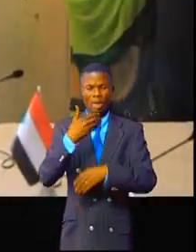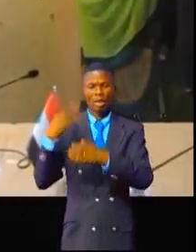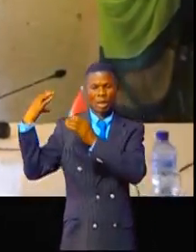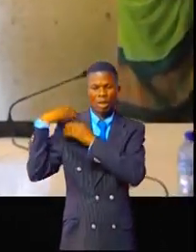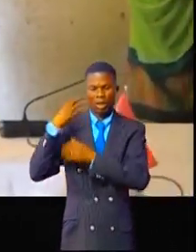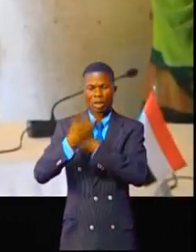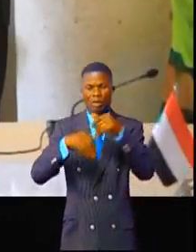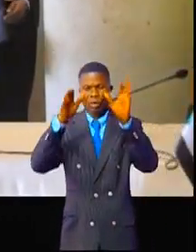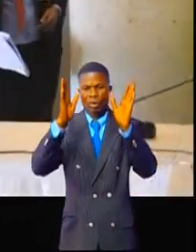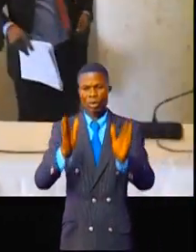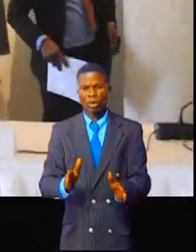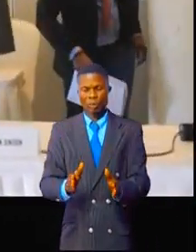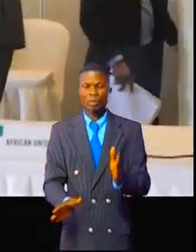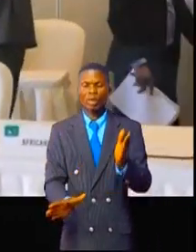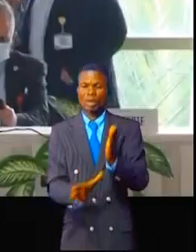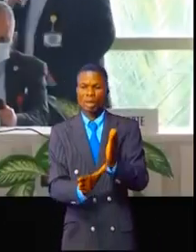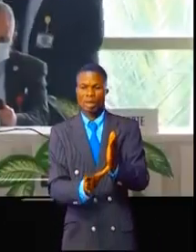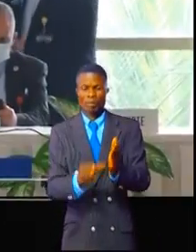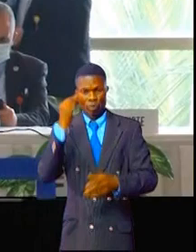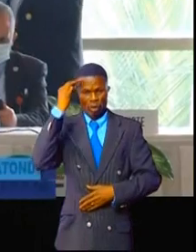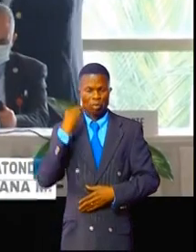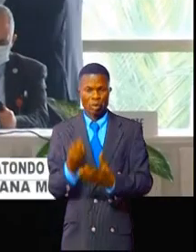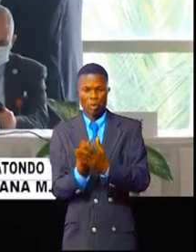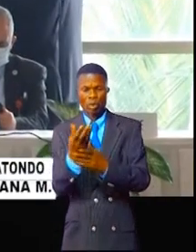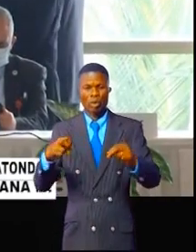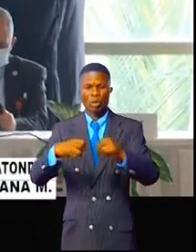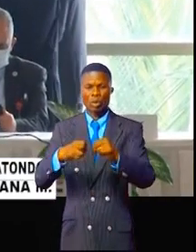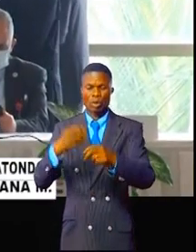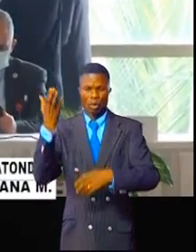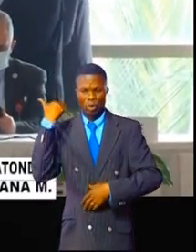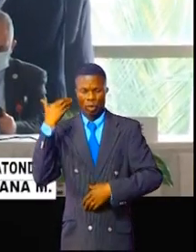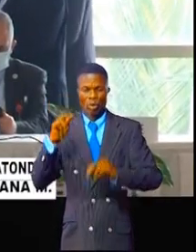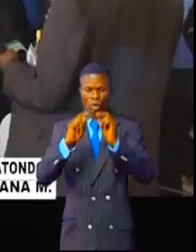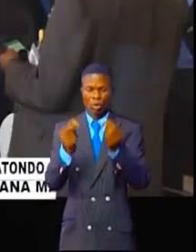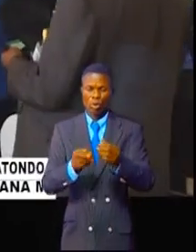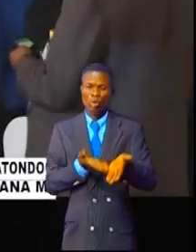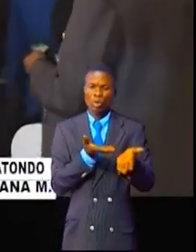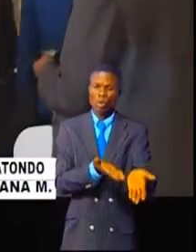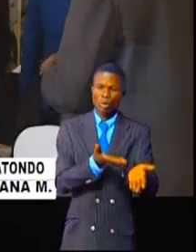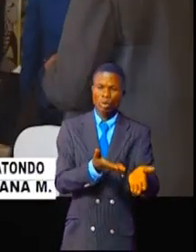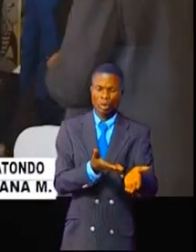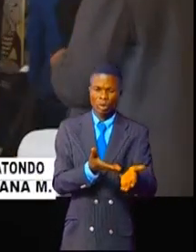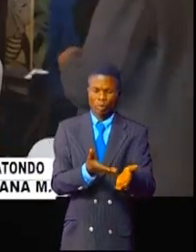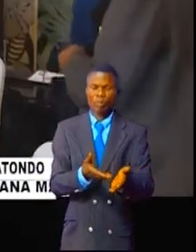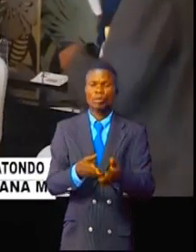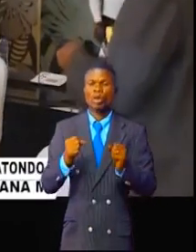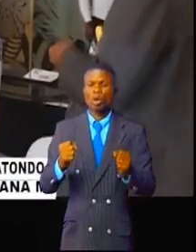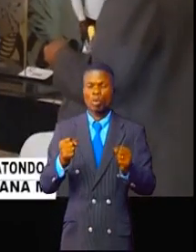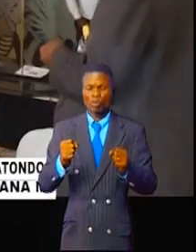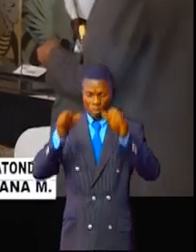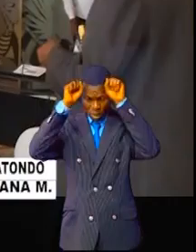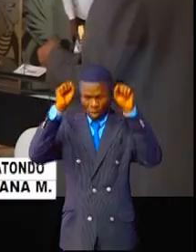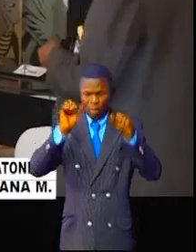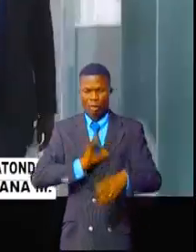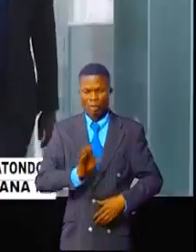étrangères assisté du ministre des ressources hydrauliques du panel d'accompagnement de la mandature du chef de l'état à l'union